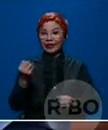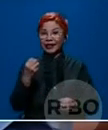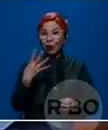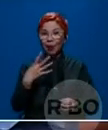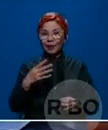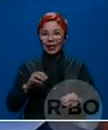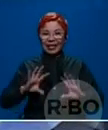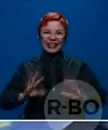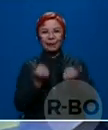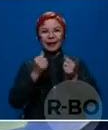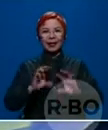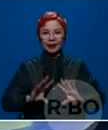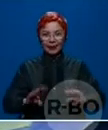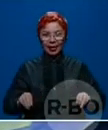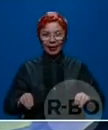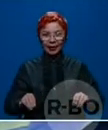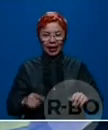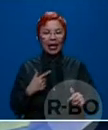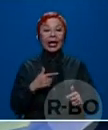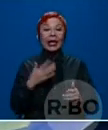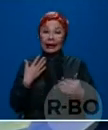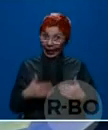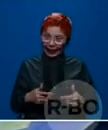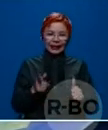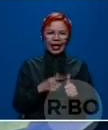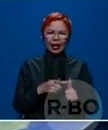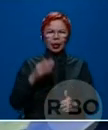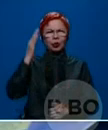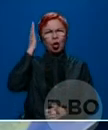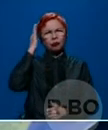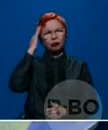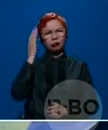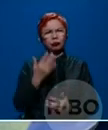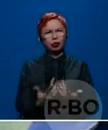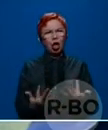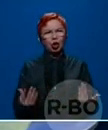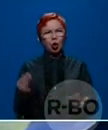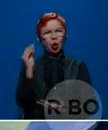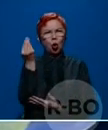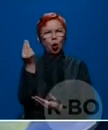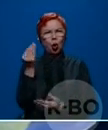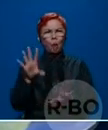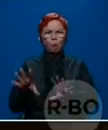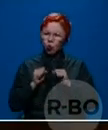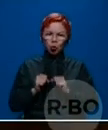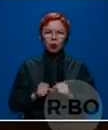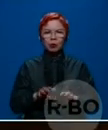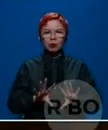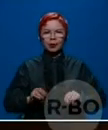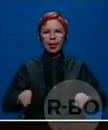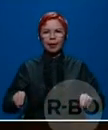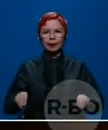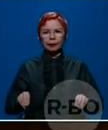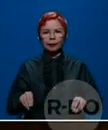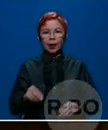kesempatan kerja karena itulah saya betul-betul berpikir bahwa masyarakat Jakarta butuh lapangan pekerjaan